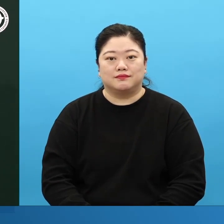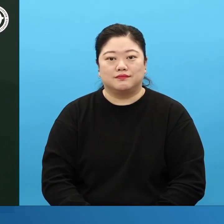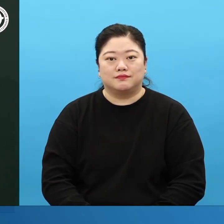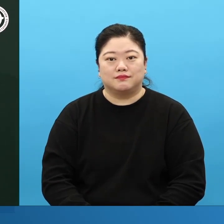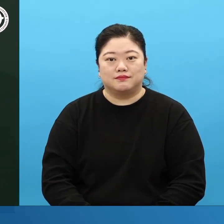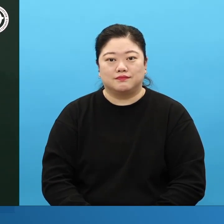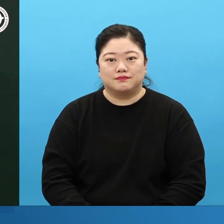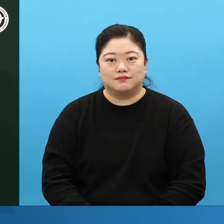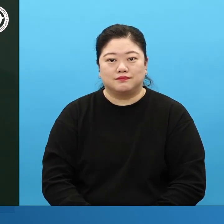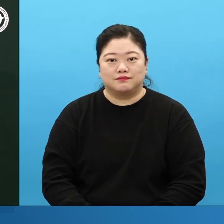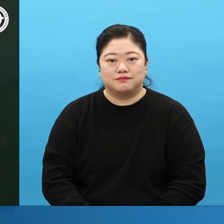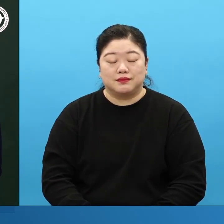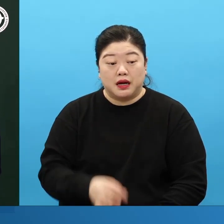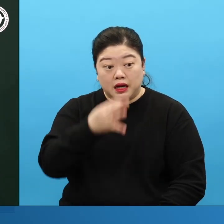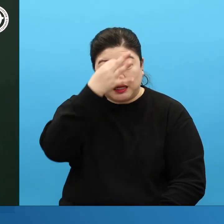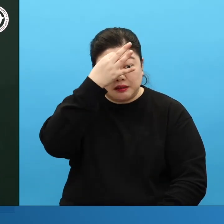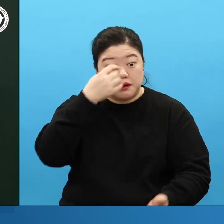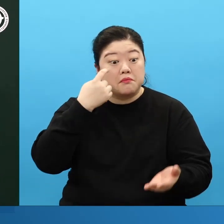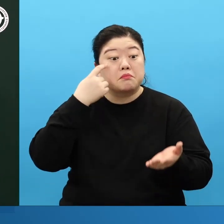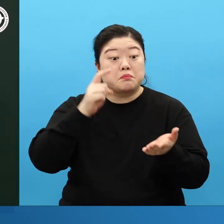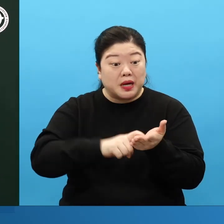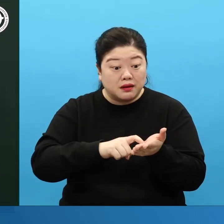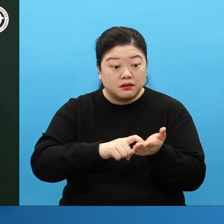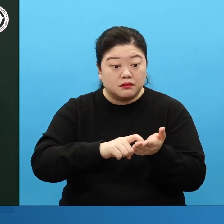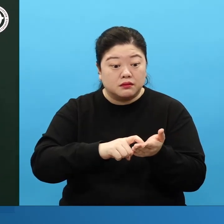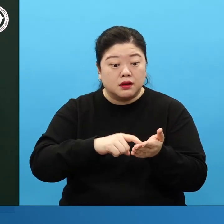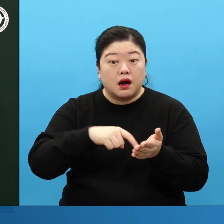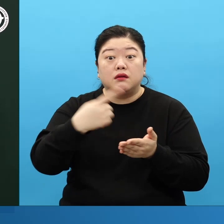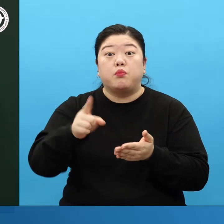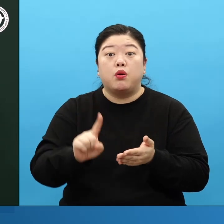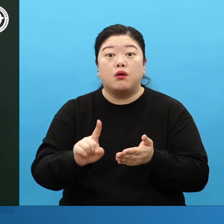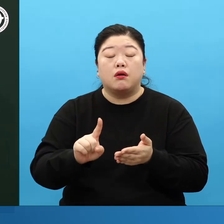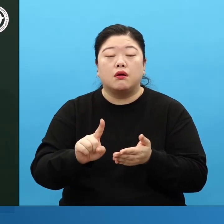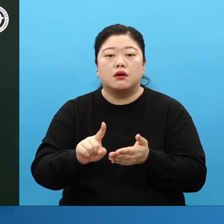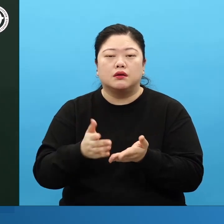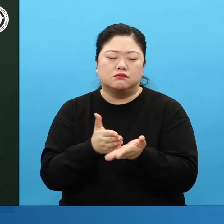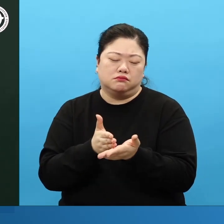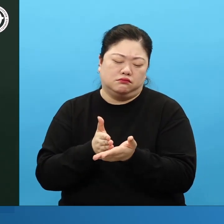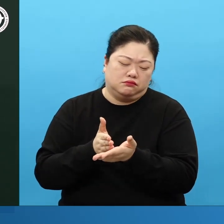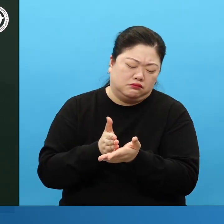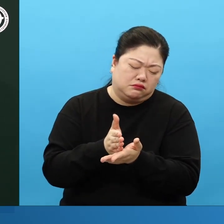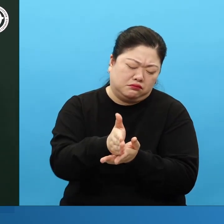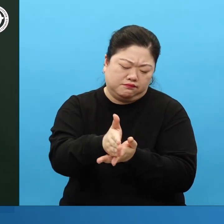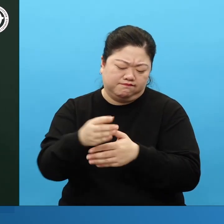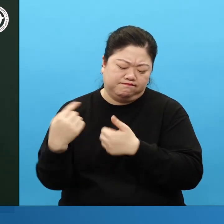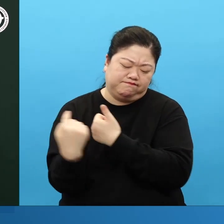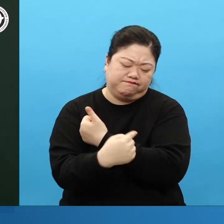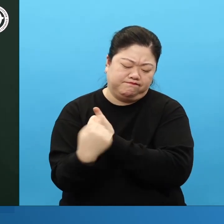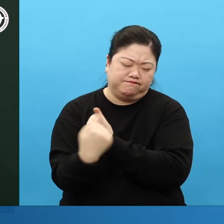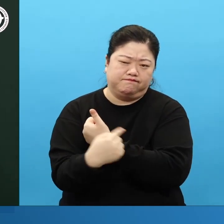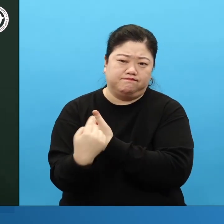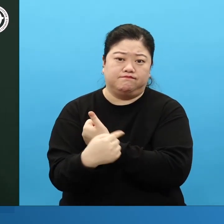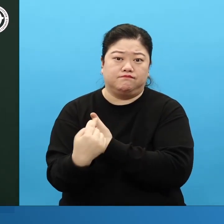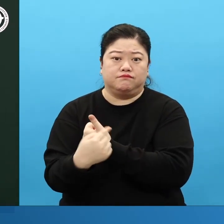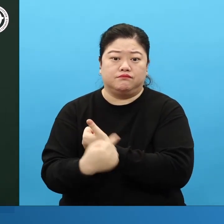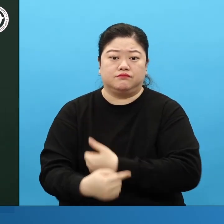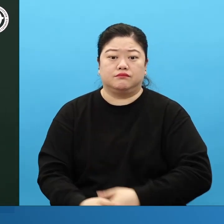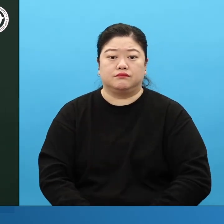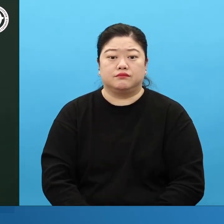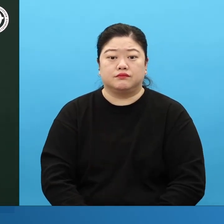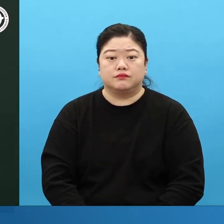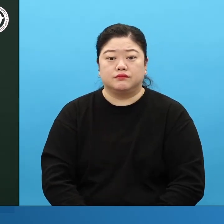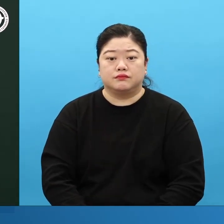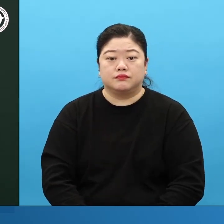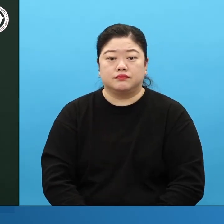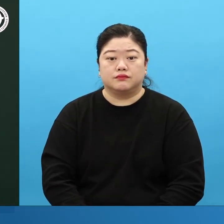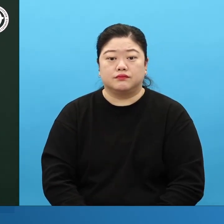전문성을 가르치기 No solamente buscan el talento, sino les enseñan lo que es la 유대인들 못 especialidad. 말립니다. Eso es algo imparable. 애들 도망갈 데도 없어. 성인식